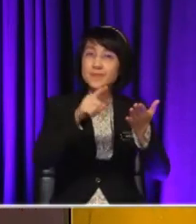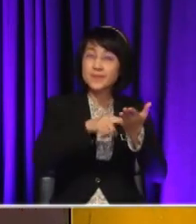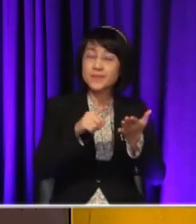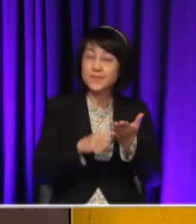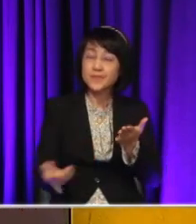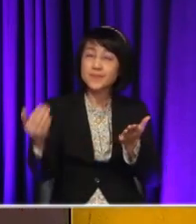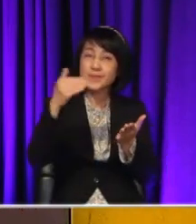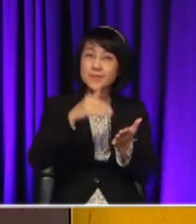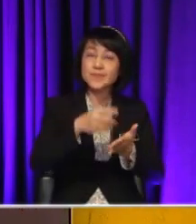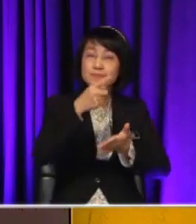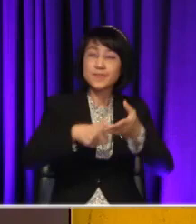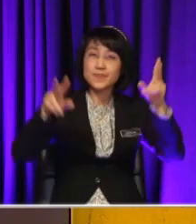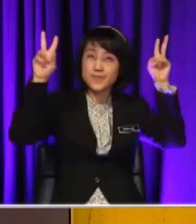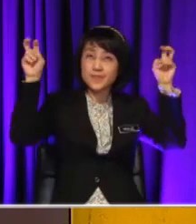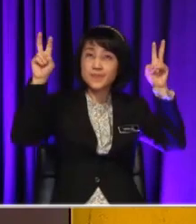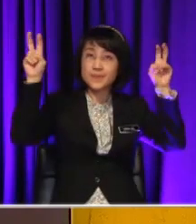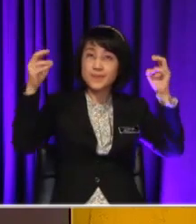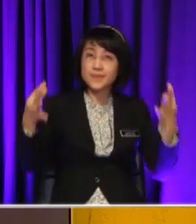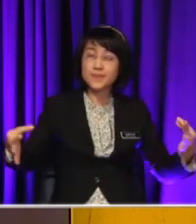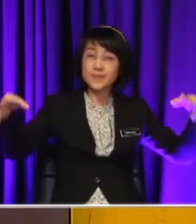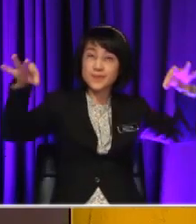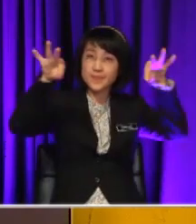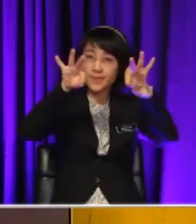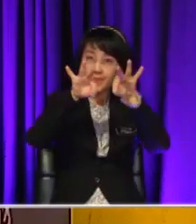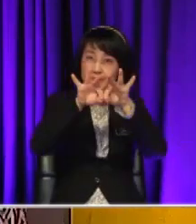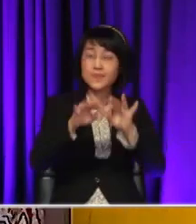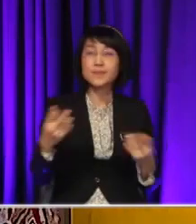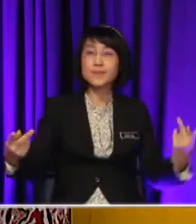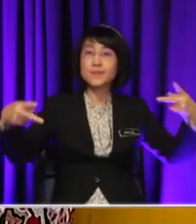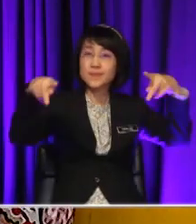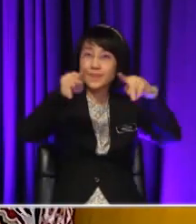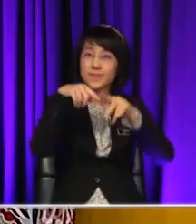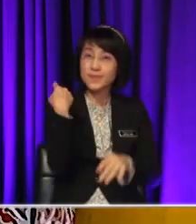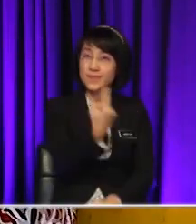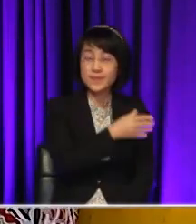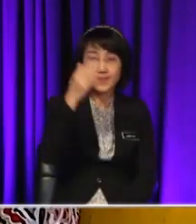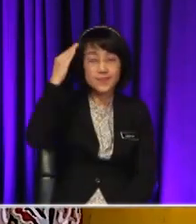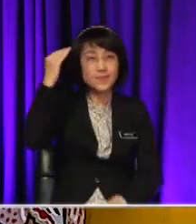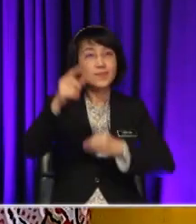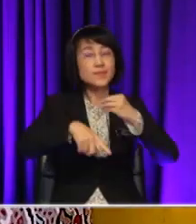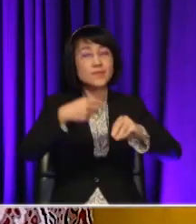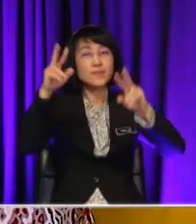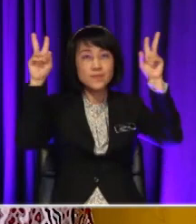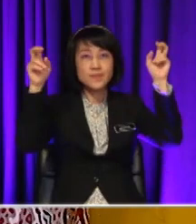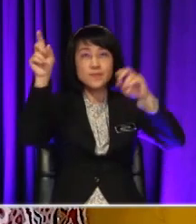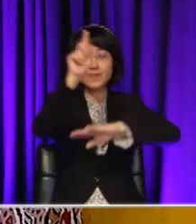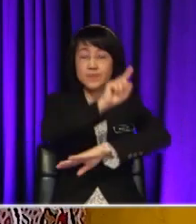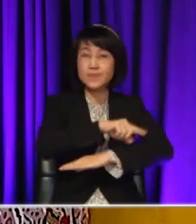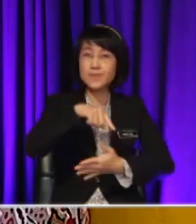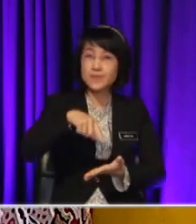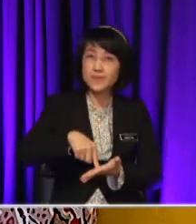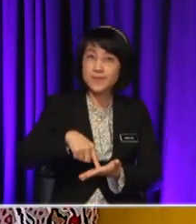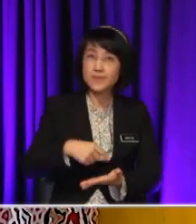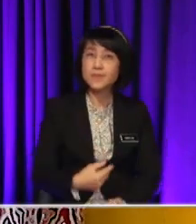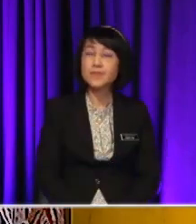penting ataupun penting yang perlu kita tahu tentang tajuk hari ini yaitu SQL Oke